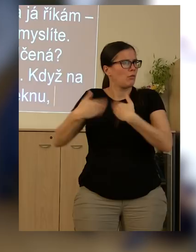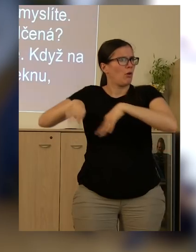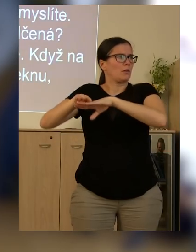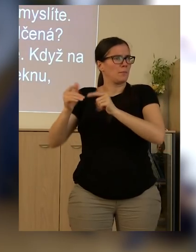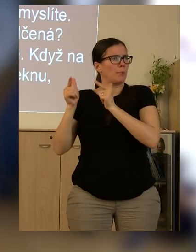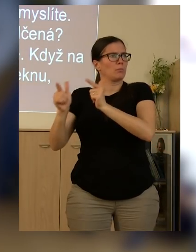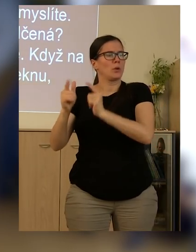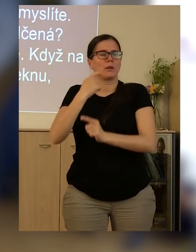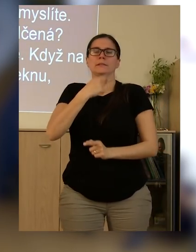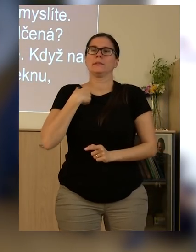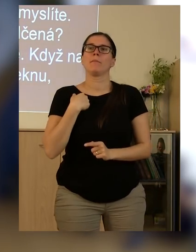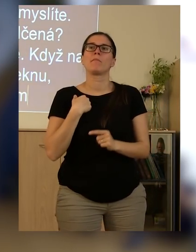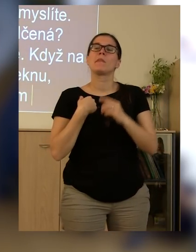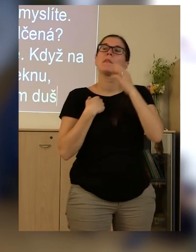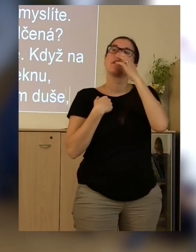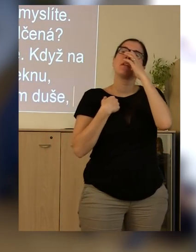řeknu.